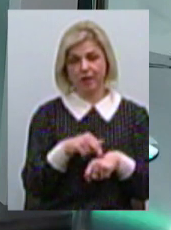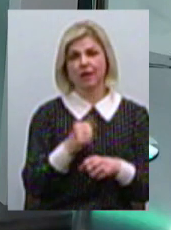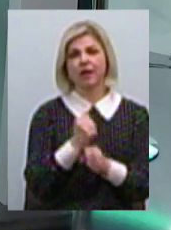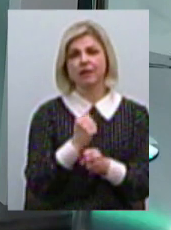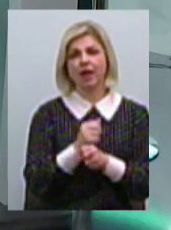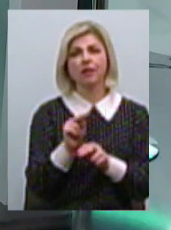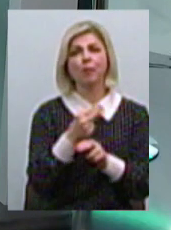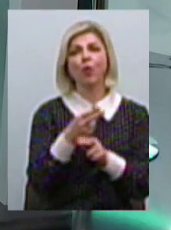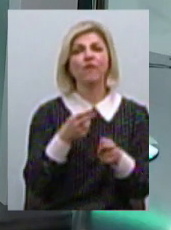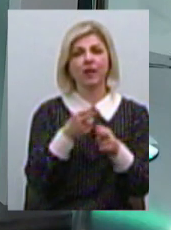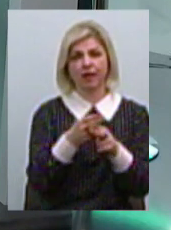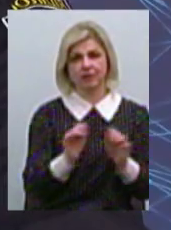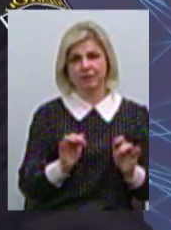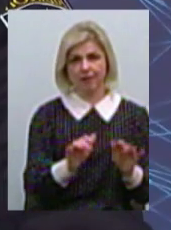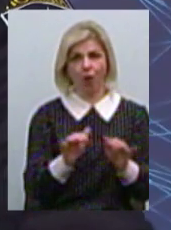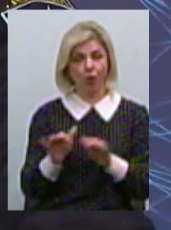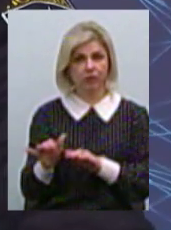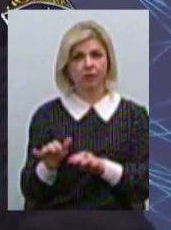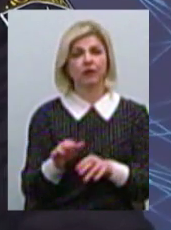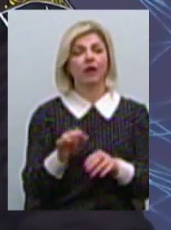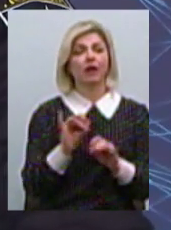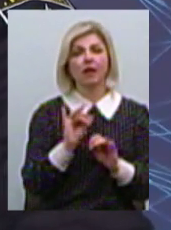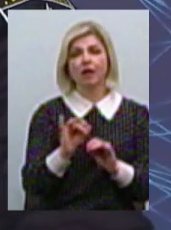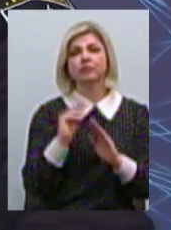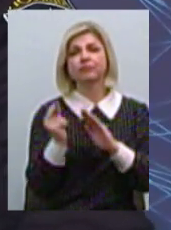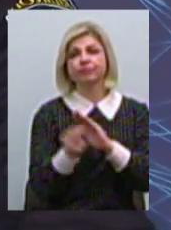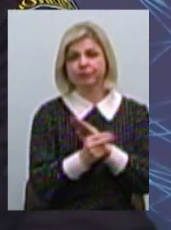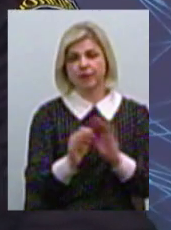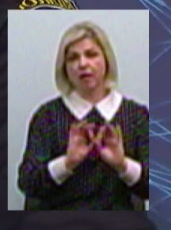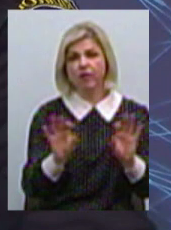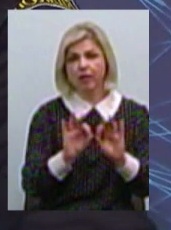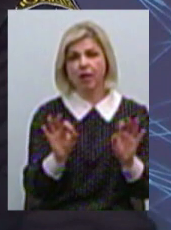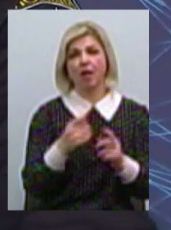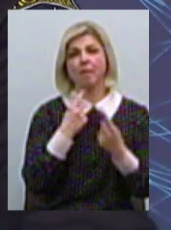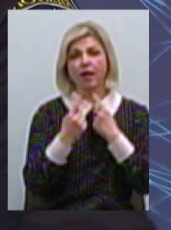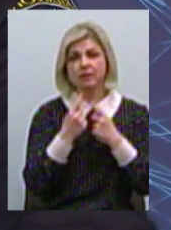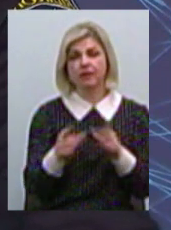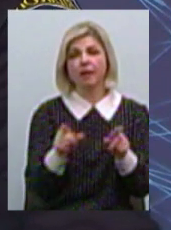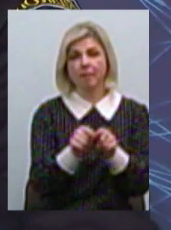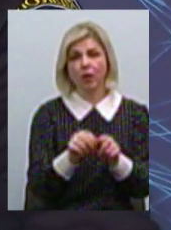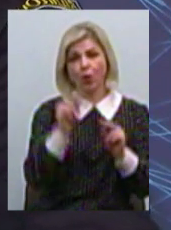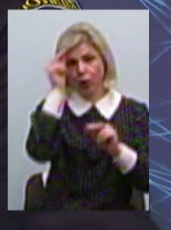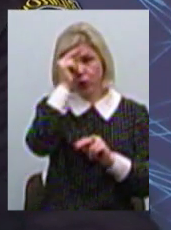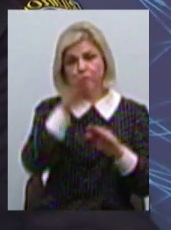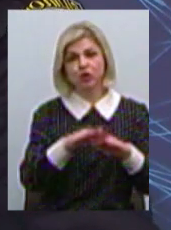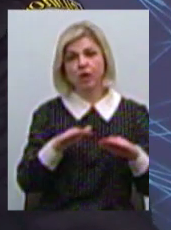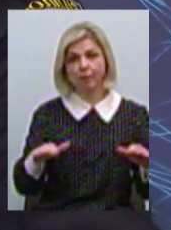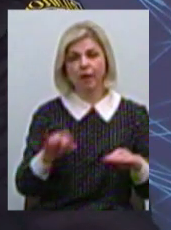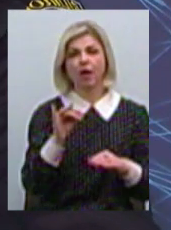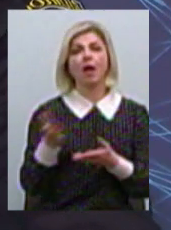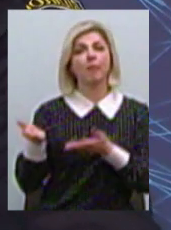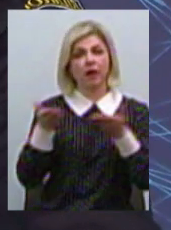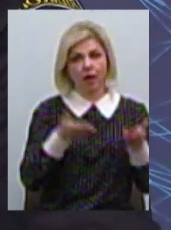такі заходи і проводять бесіди з учнями, а також додатково ми запрошуємо і